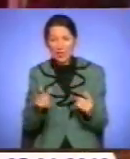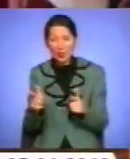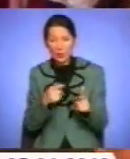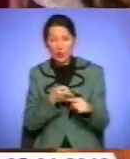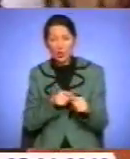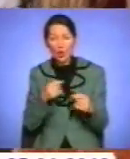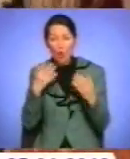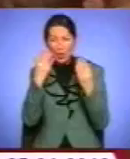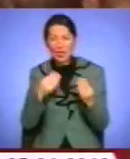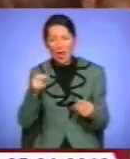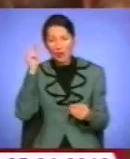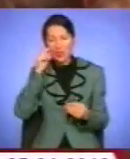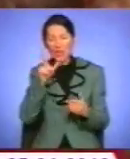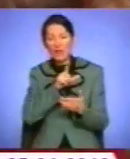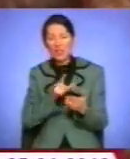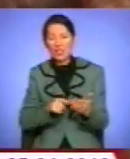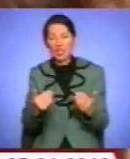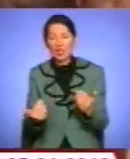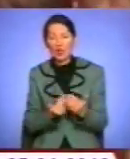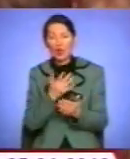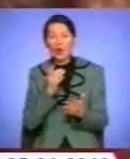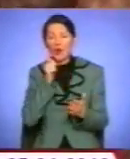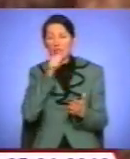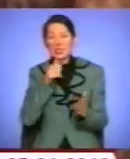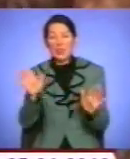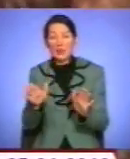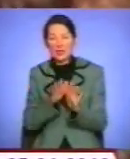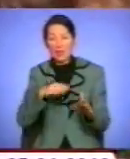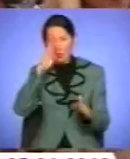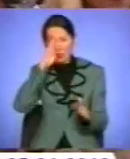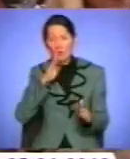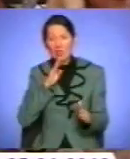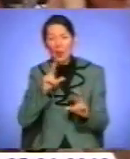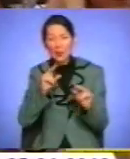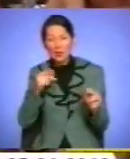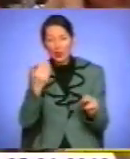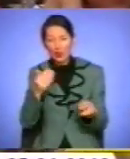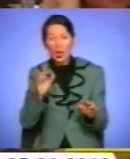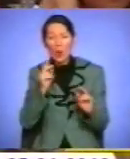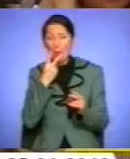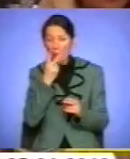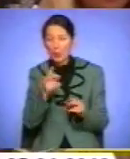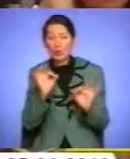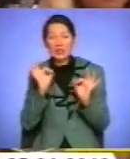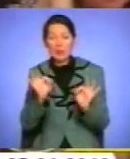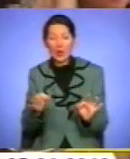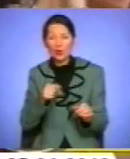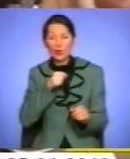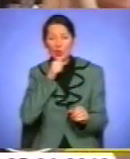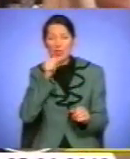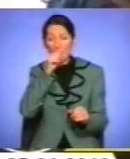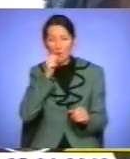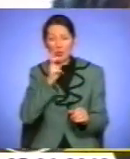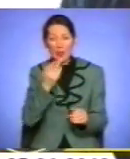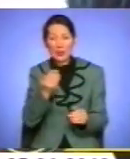та новорічні пісні. Адже хлопчикам та дівчаткам пообіцяли, що вони побачать справжнього Діда Мороза. А перед ним аж ніяк не можна